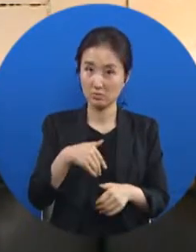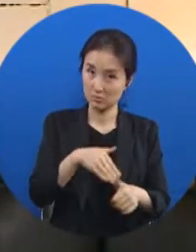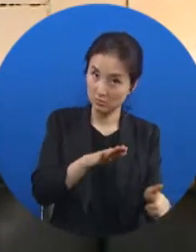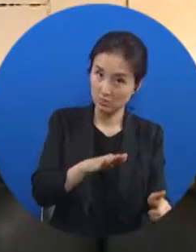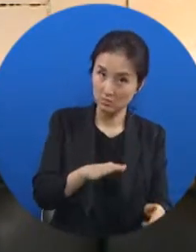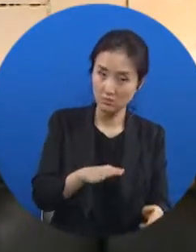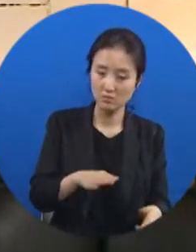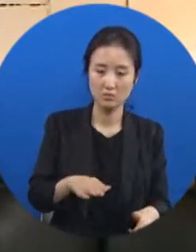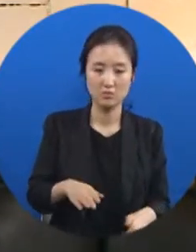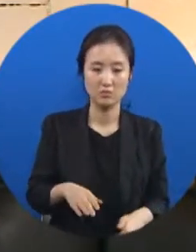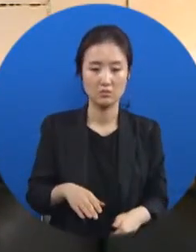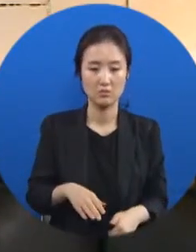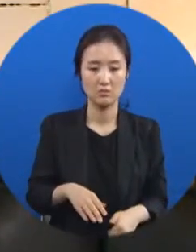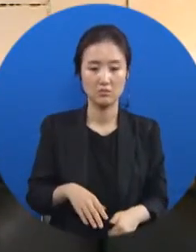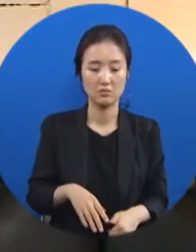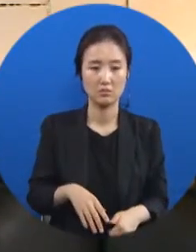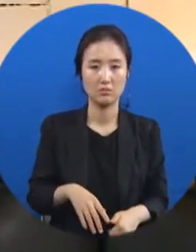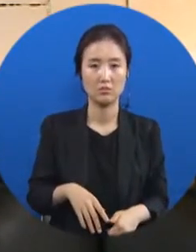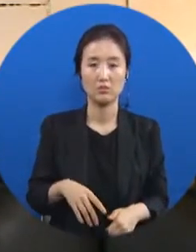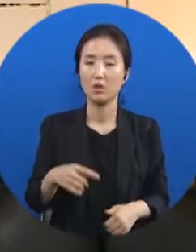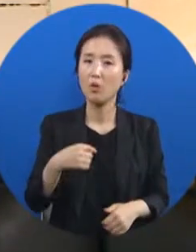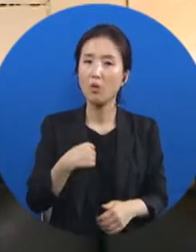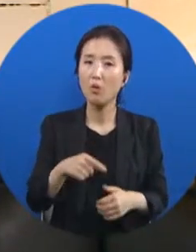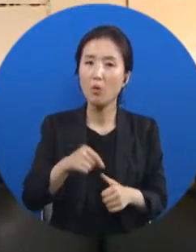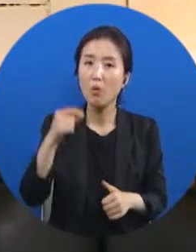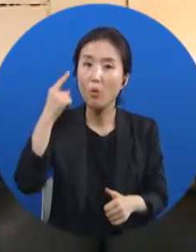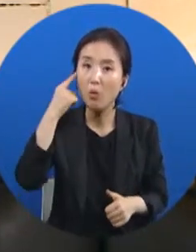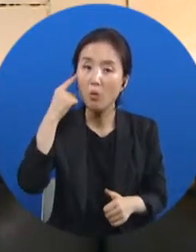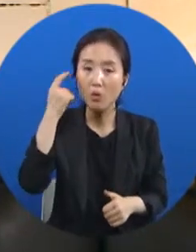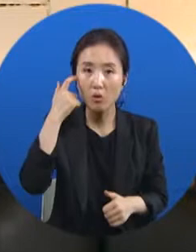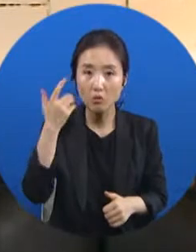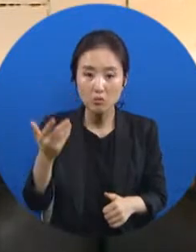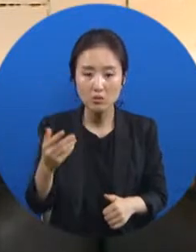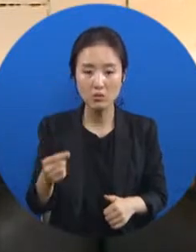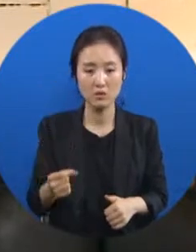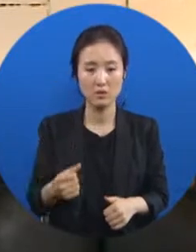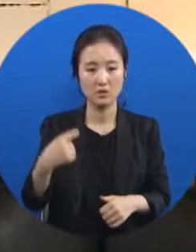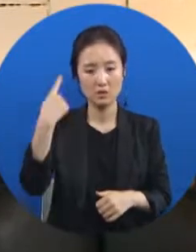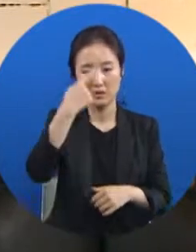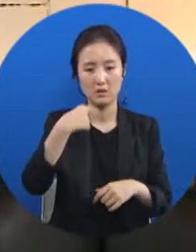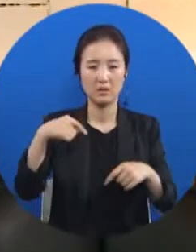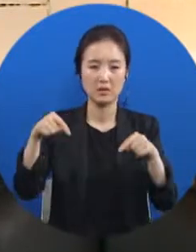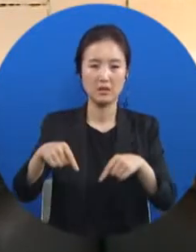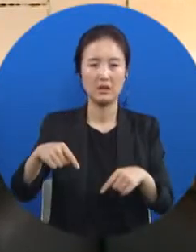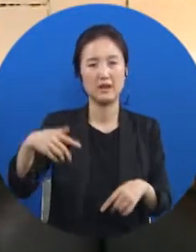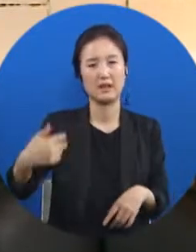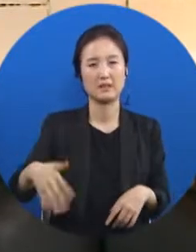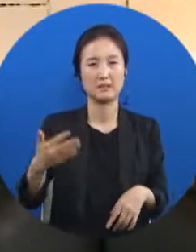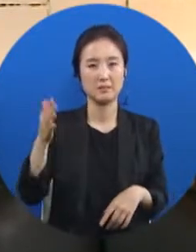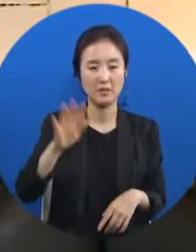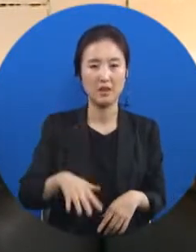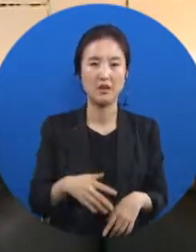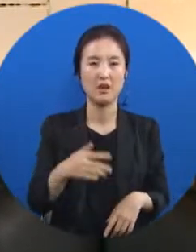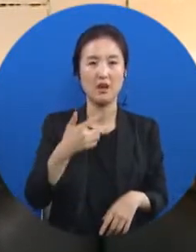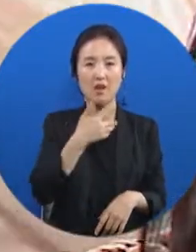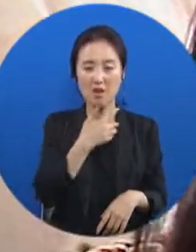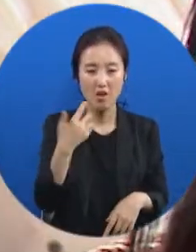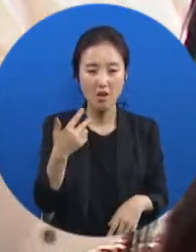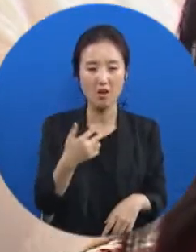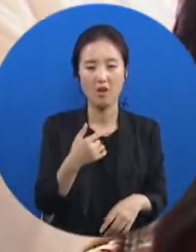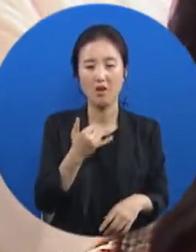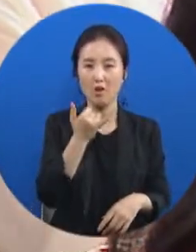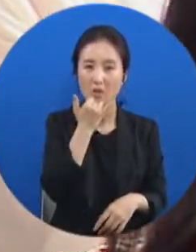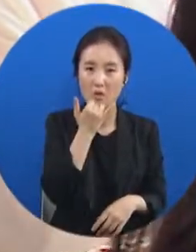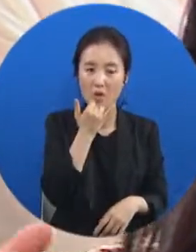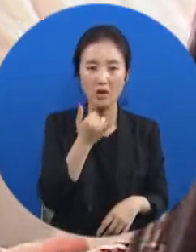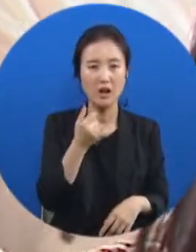그랬더니 뽑고 나서 보니까 야 그래도 면접은 안 봤지만 영어, 독어, 일어 능통은